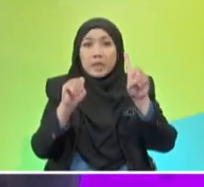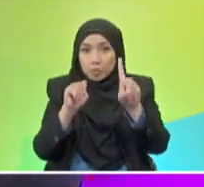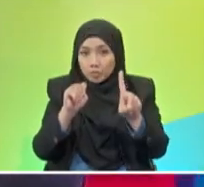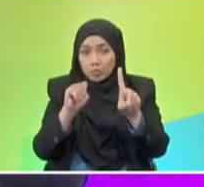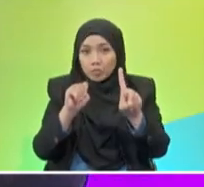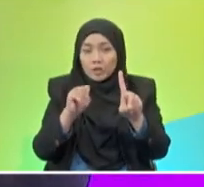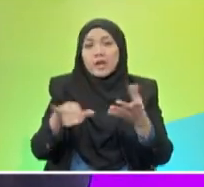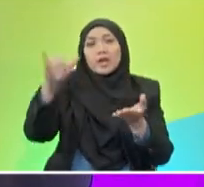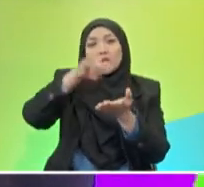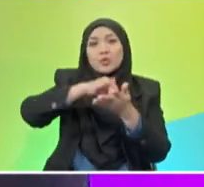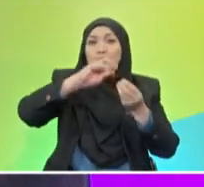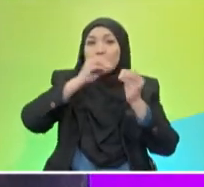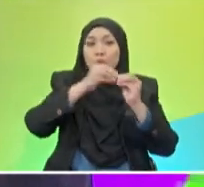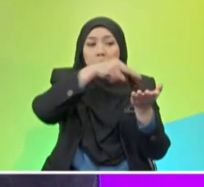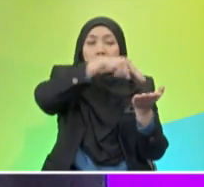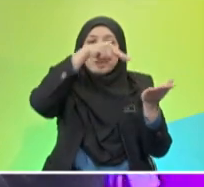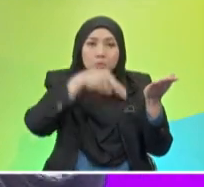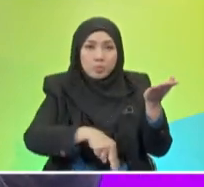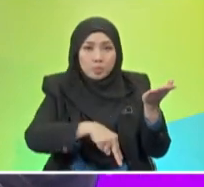10 dan 9, 8, 7, 6, 5, 4, 3, 2, 1. Itu nombor